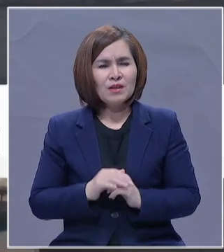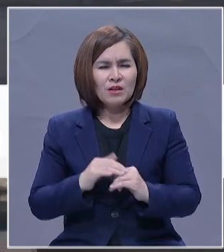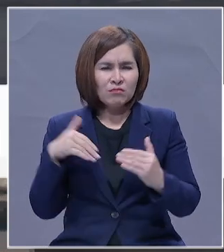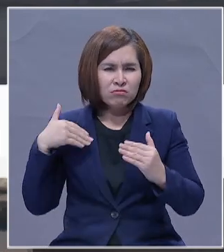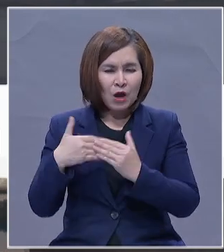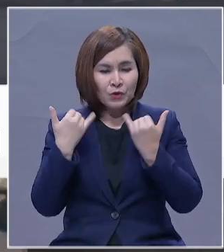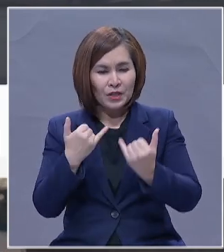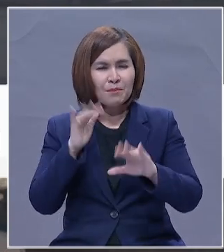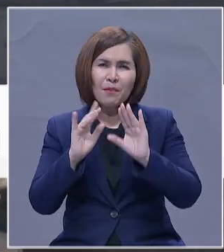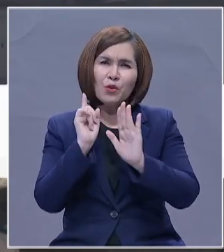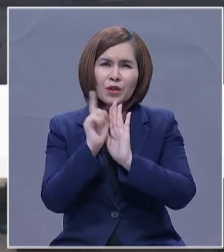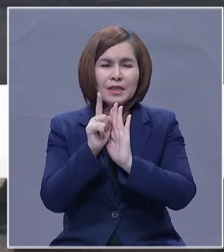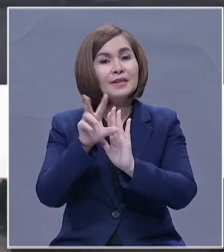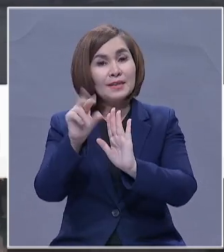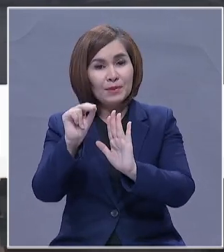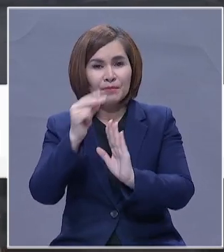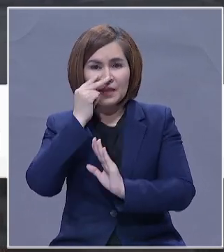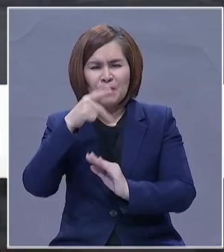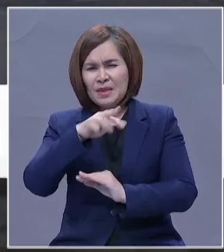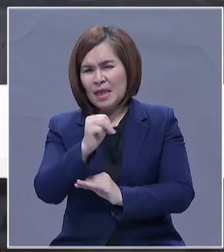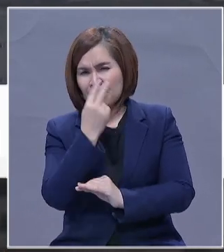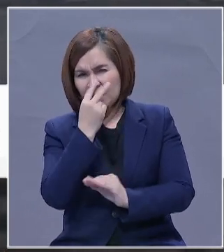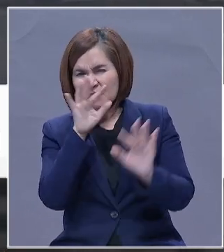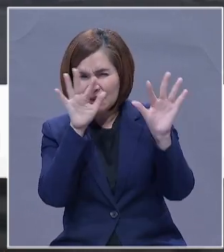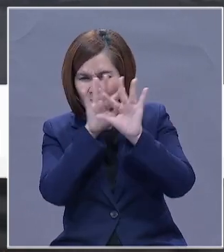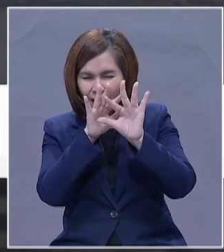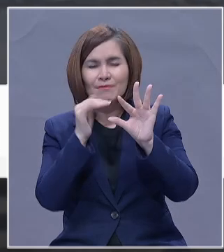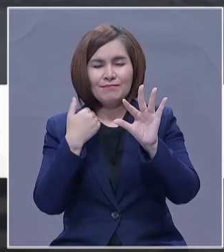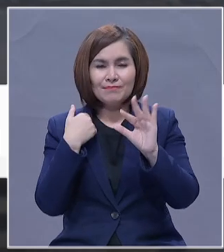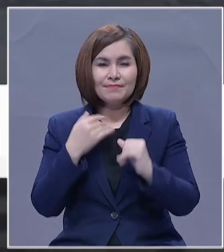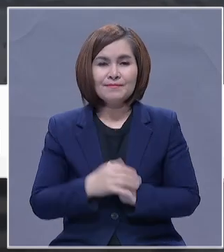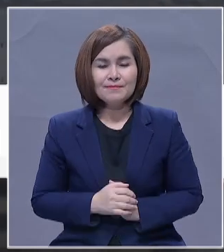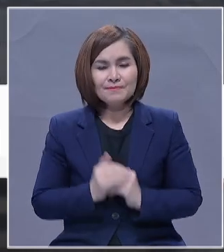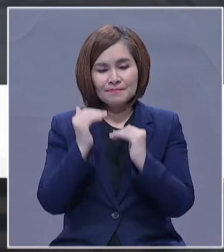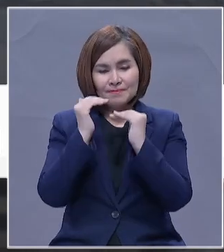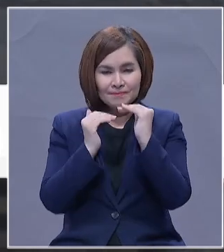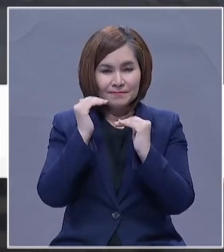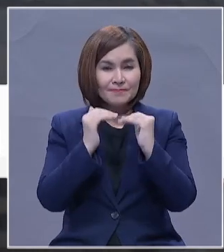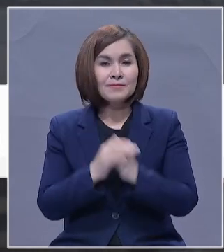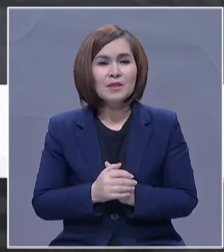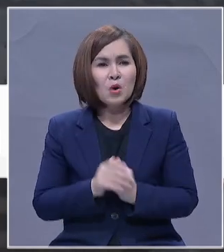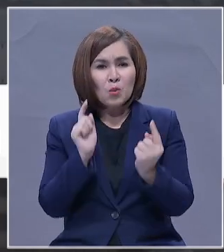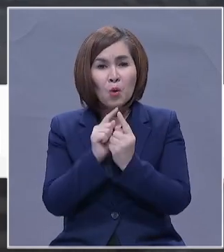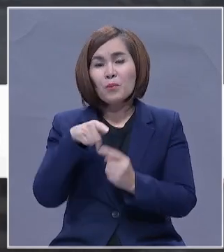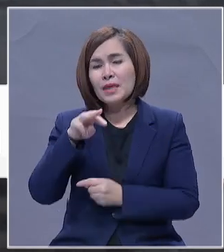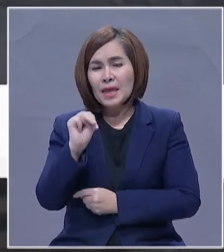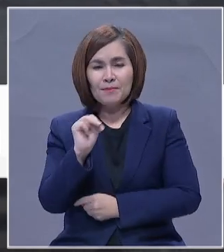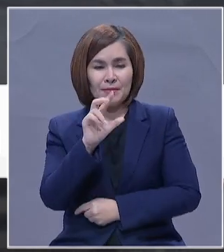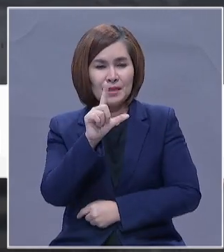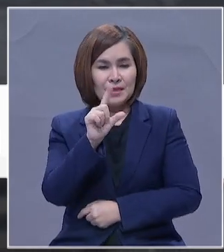ชั่วโมงนะคะดังนั้นค่าฝุ่นน่าจะใกล้เคียงกันนั่นแหละคุณผู้ชมนะคะตอนนี้ค่าฝุ่นอยู่ที่